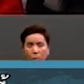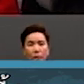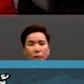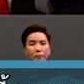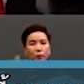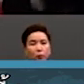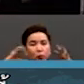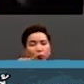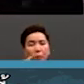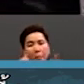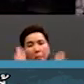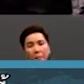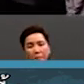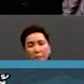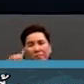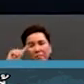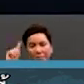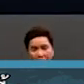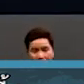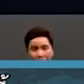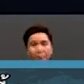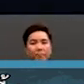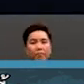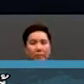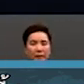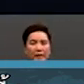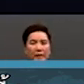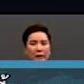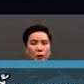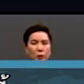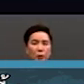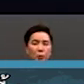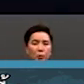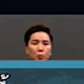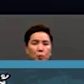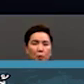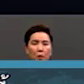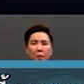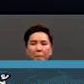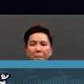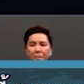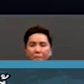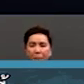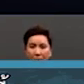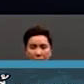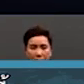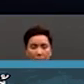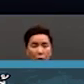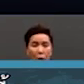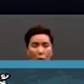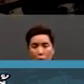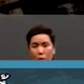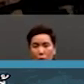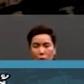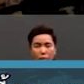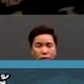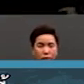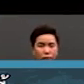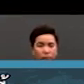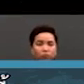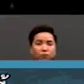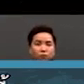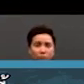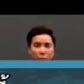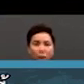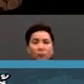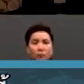ยมวิทยาเปิดเผยว่ากรมอุตุนิยมวิทยาได้ออกประกาศเริ่มต้นฤดูหนาวปี2566ตั้งแต่วันที่14